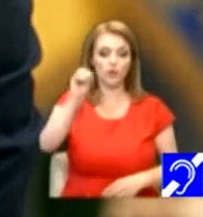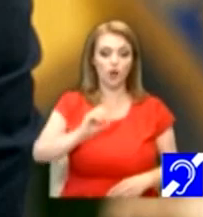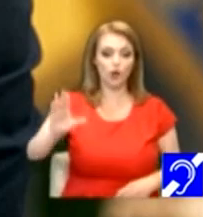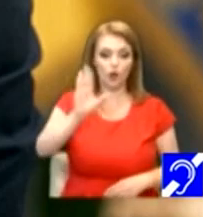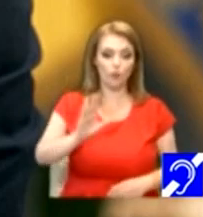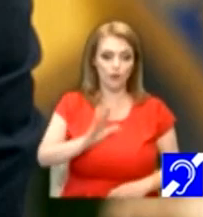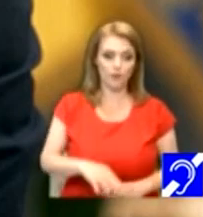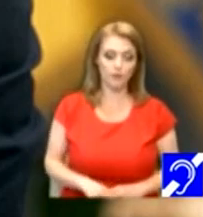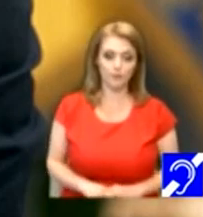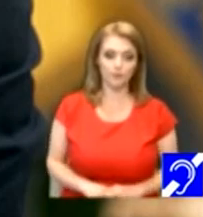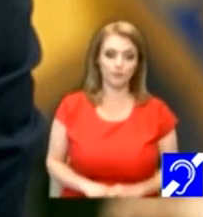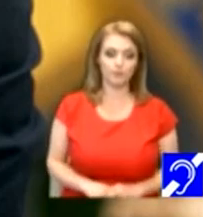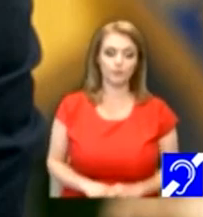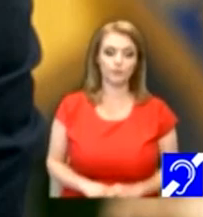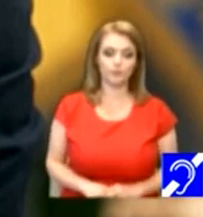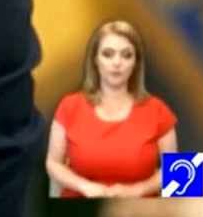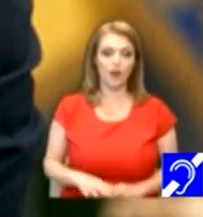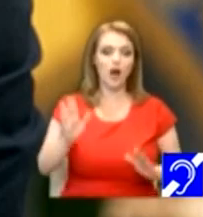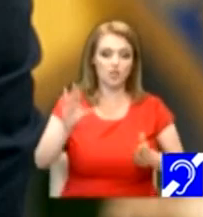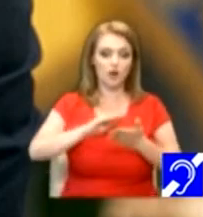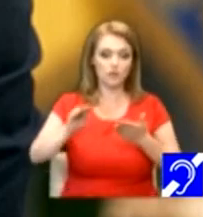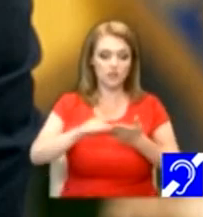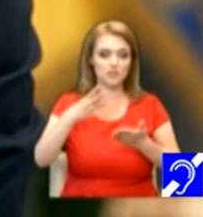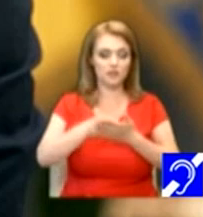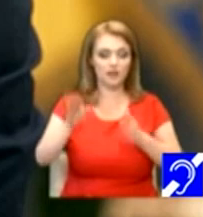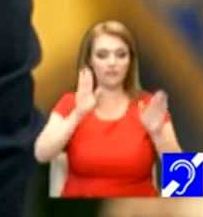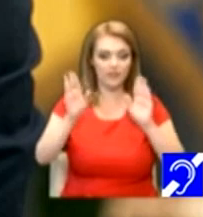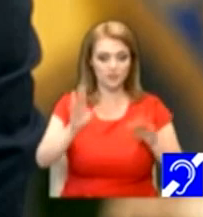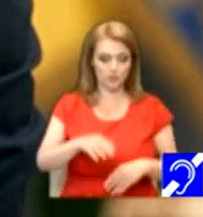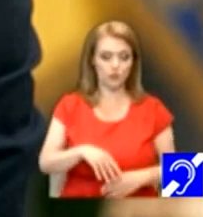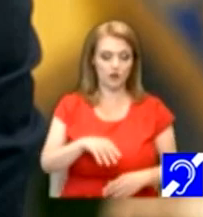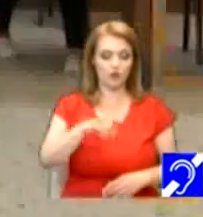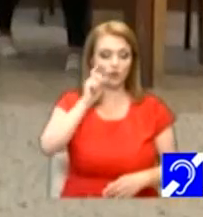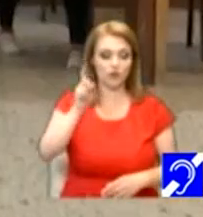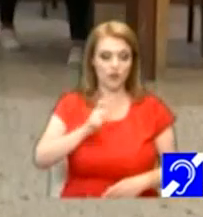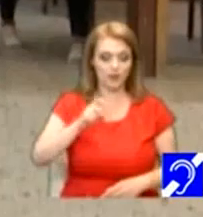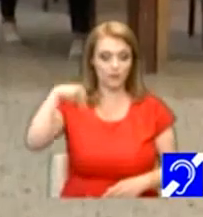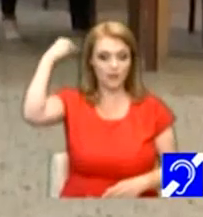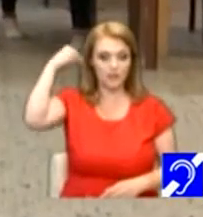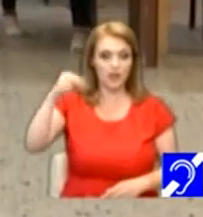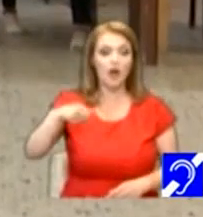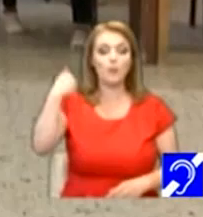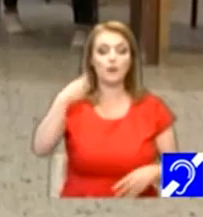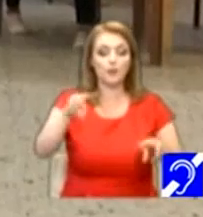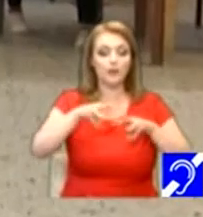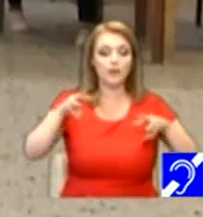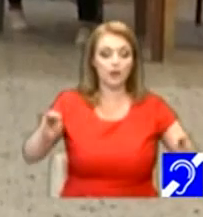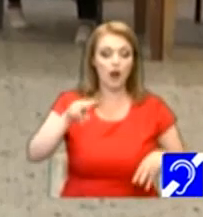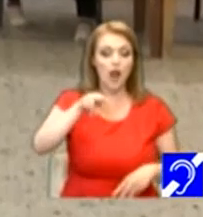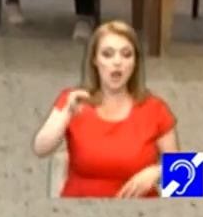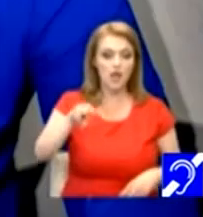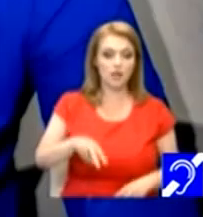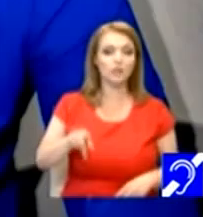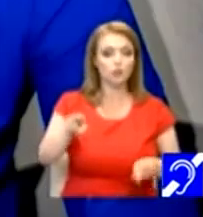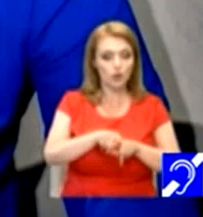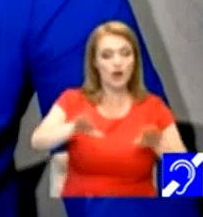partidului PAS la alegerile parlamentare, a scris pe o rețea socială șeful statului ucrainean. Premierul Lituaniei, Ingrida Șimonite,